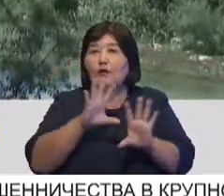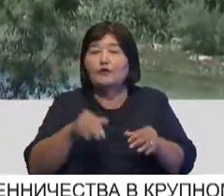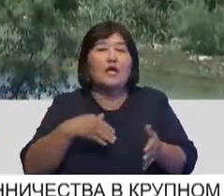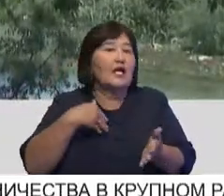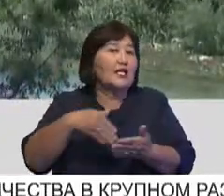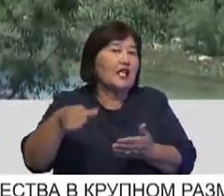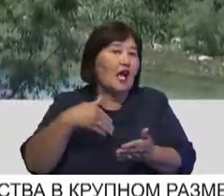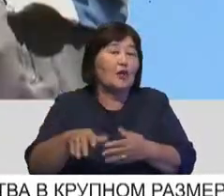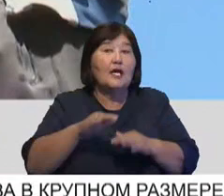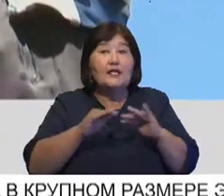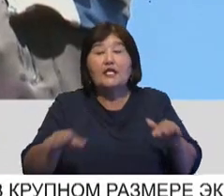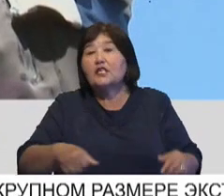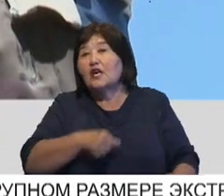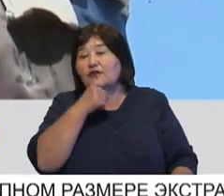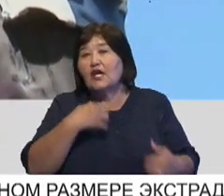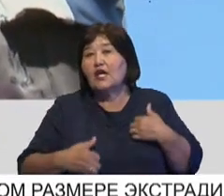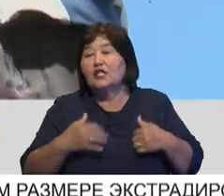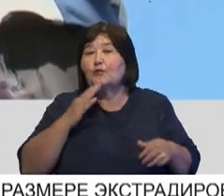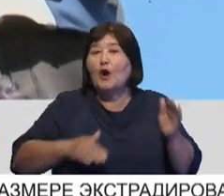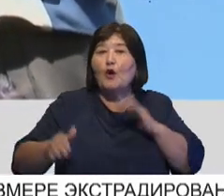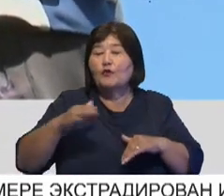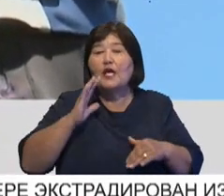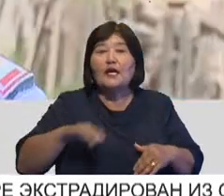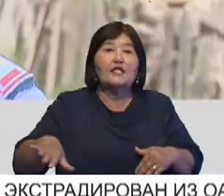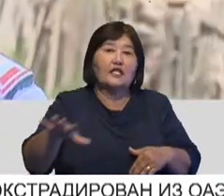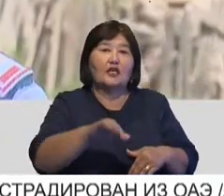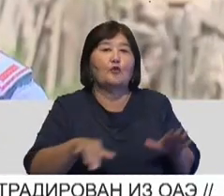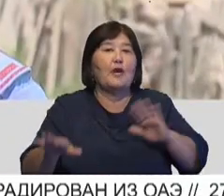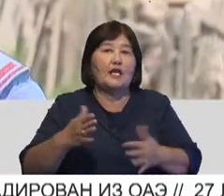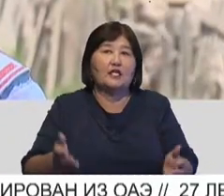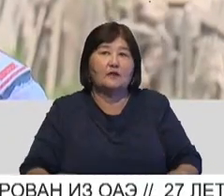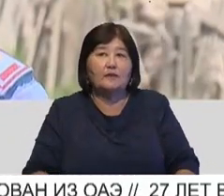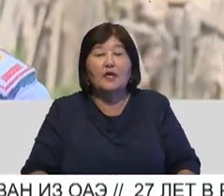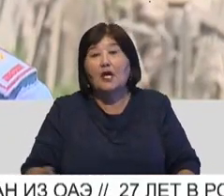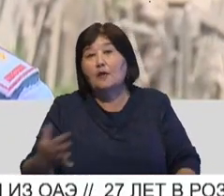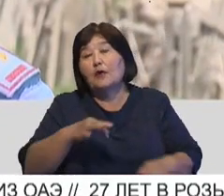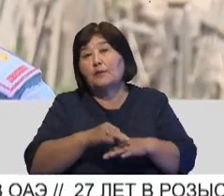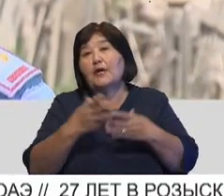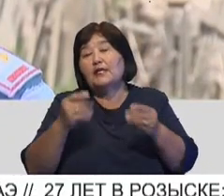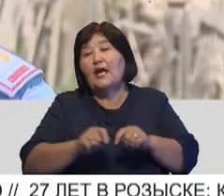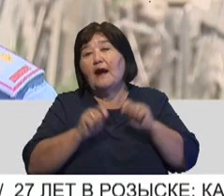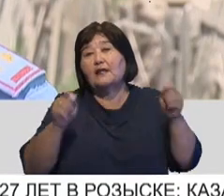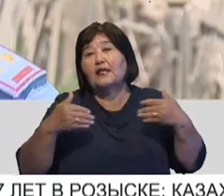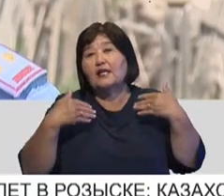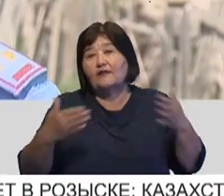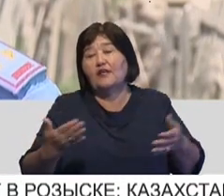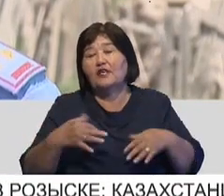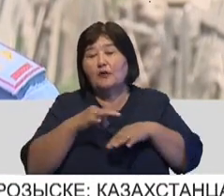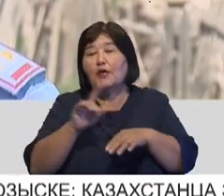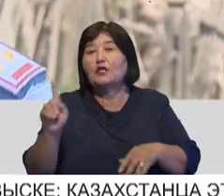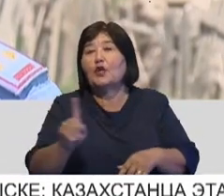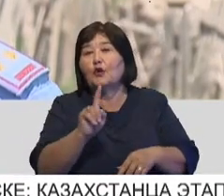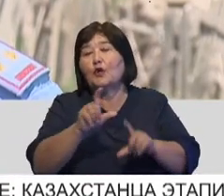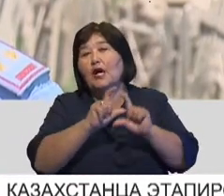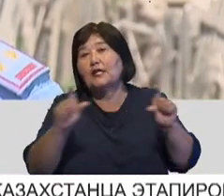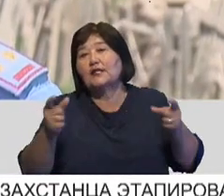игнорируется и дети и взрослые спешат искупаться в диких пляжах Дим дни открытых дверей где проводим экскурсию по